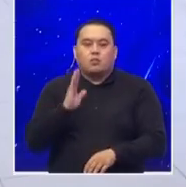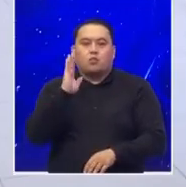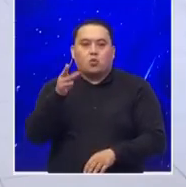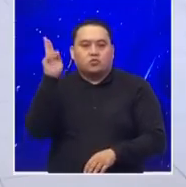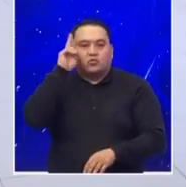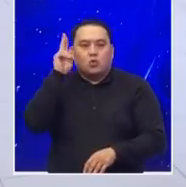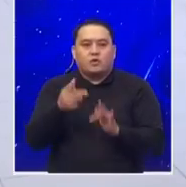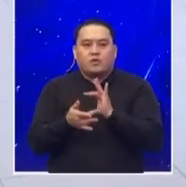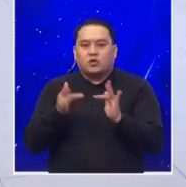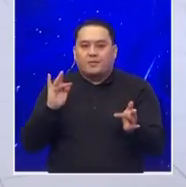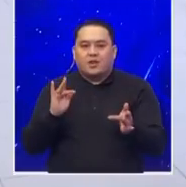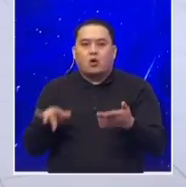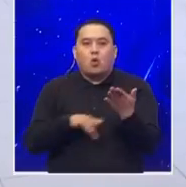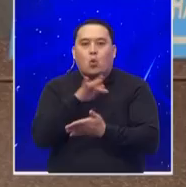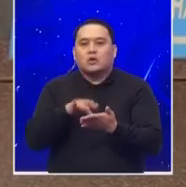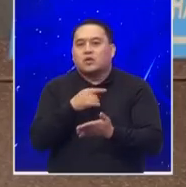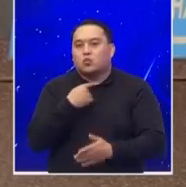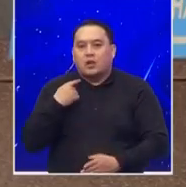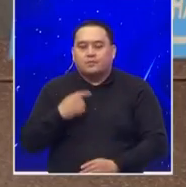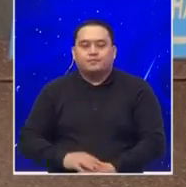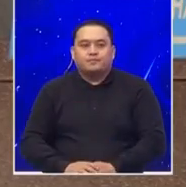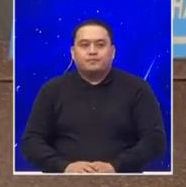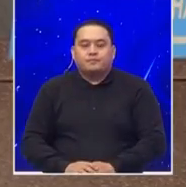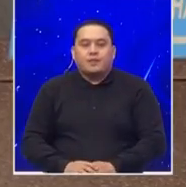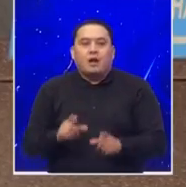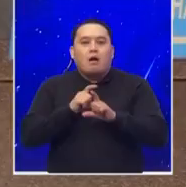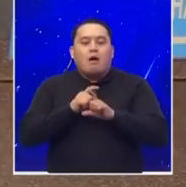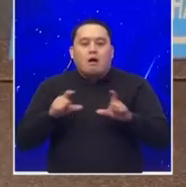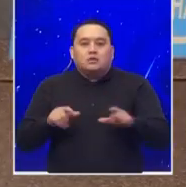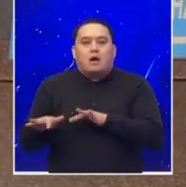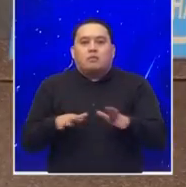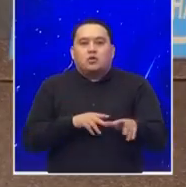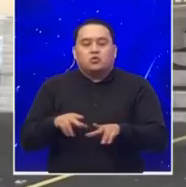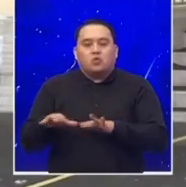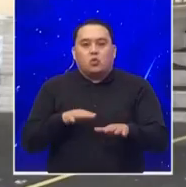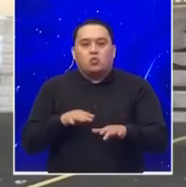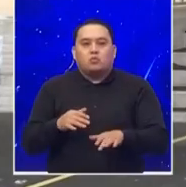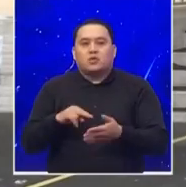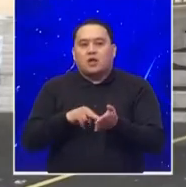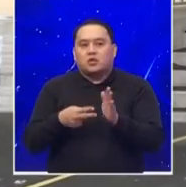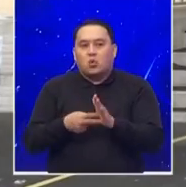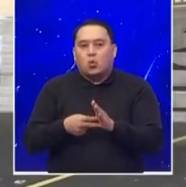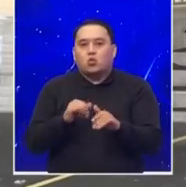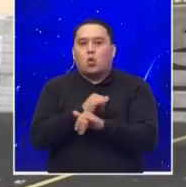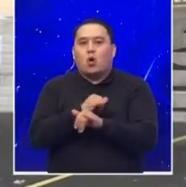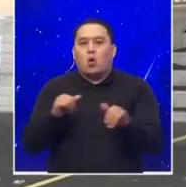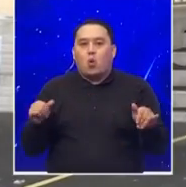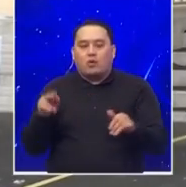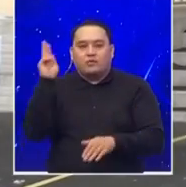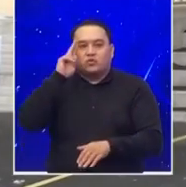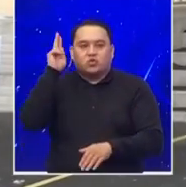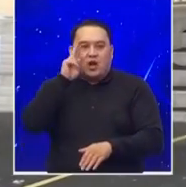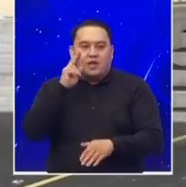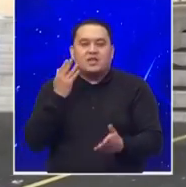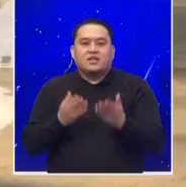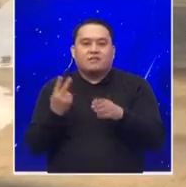будут обучаться онлайн. Это в городе Талдыкурган. Также в организации учебного процесса в Алматинской области планируется и увеличение офлайн-школ.